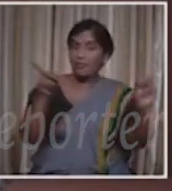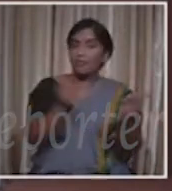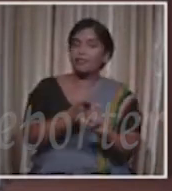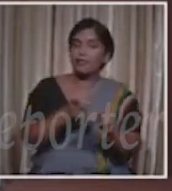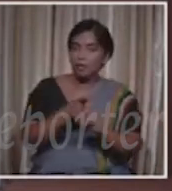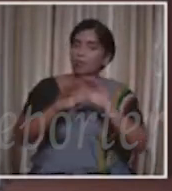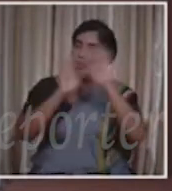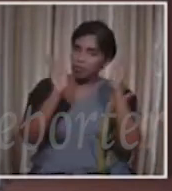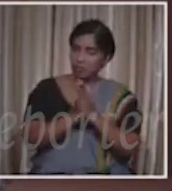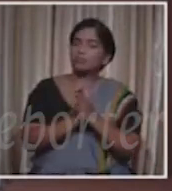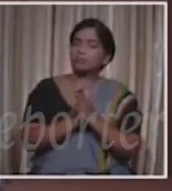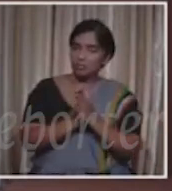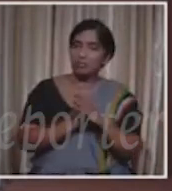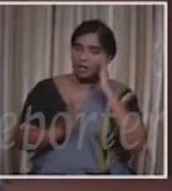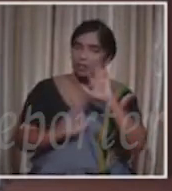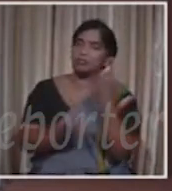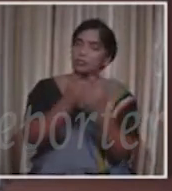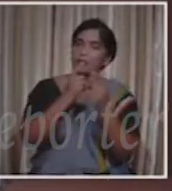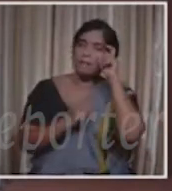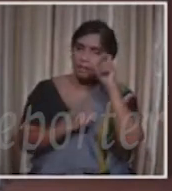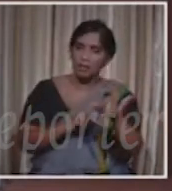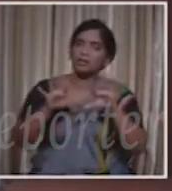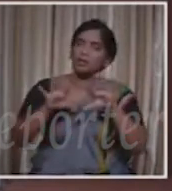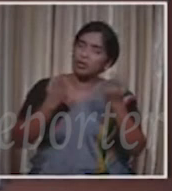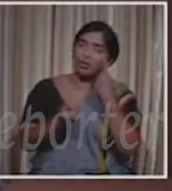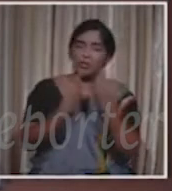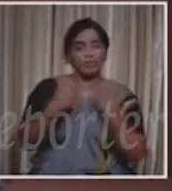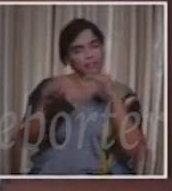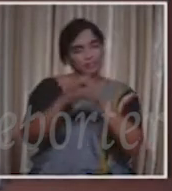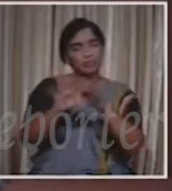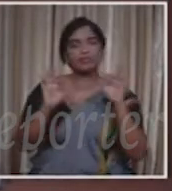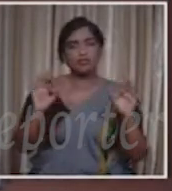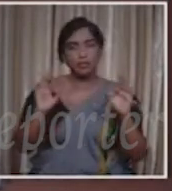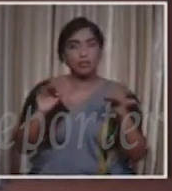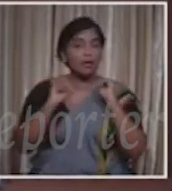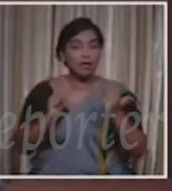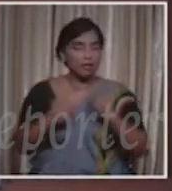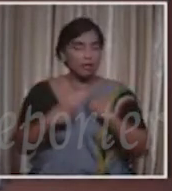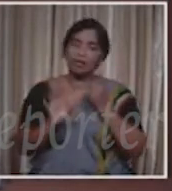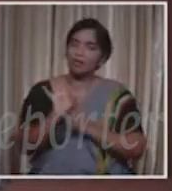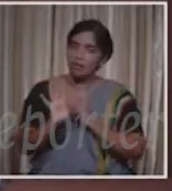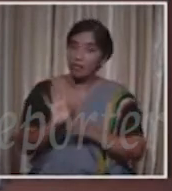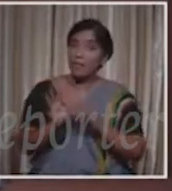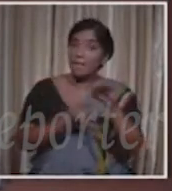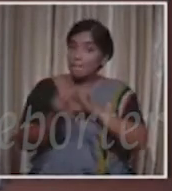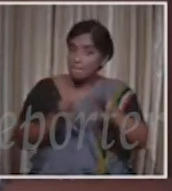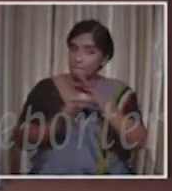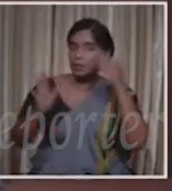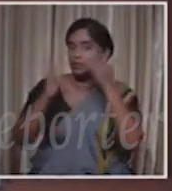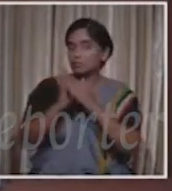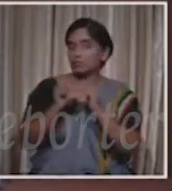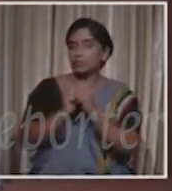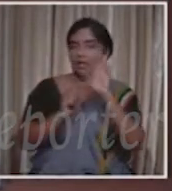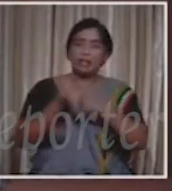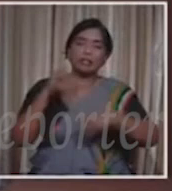එතනින් අනතුරුව දියත් වුණා නම් යම් මන්ත්‍රීවරුන්ට පහර දීම්, යම් තැන්වලට ප්‍රචණ්ඩ ක්‍රියා, ඒ හැම එකක් පිළිබඳව ස්වාධීන පරීක්ෂණයක් කරන්න ඕන පරීක්ෂණයට අපි මුහුණ දෙන්න